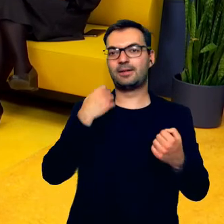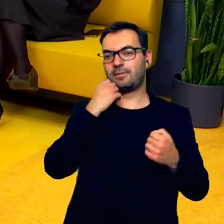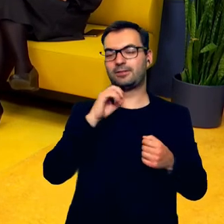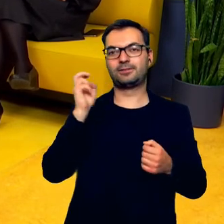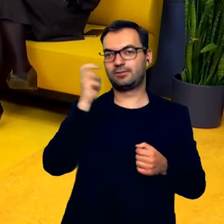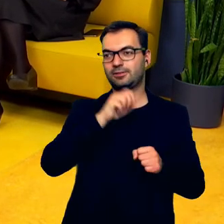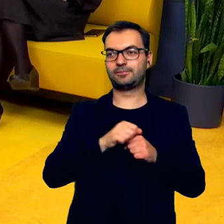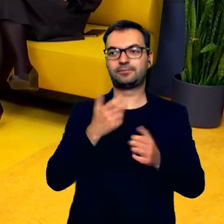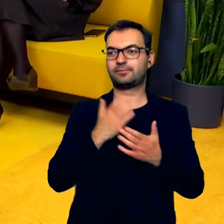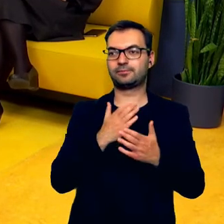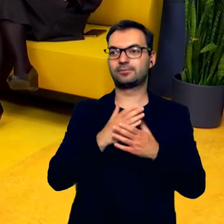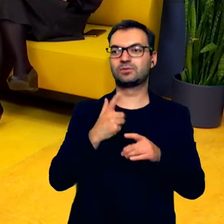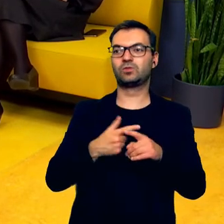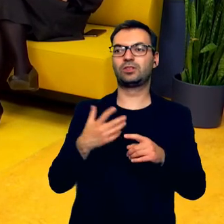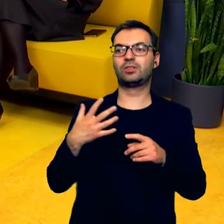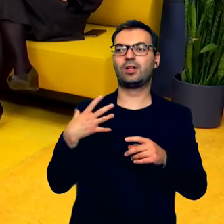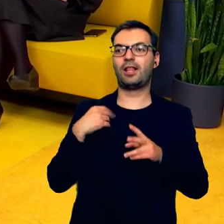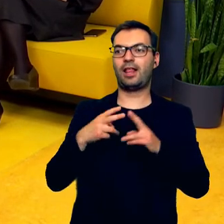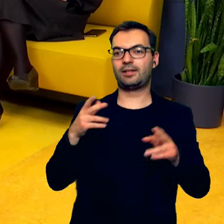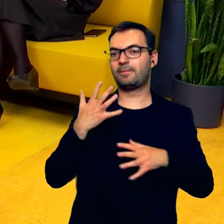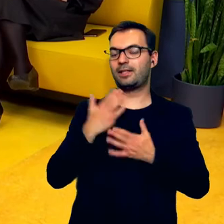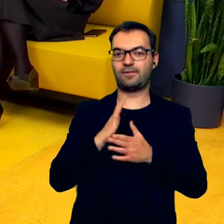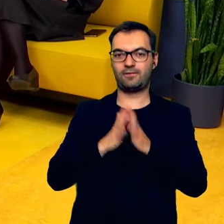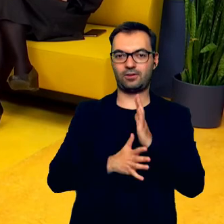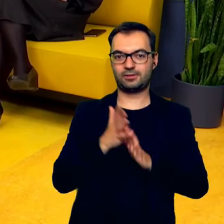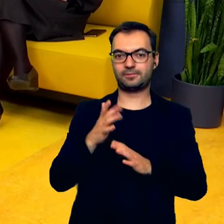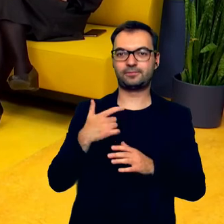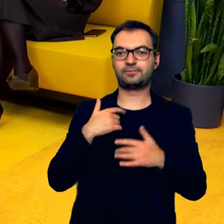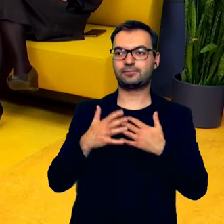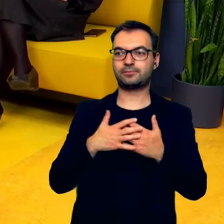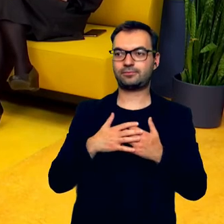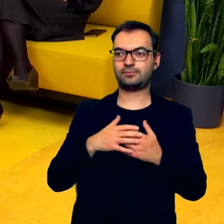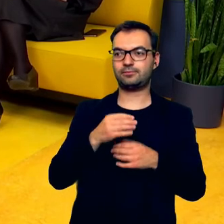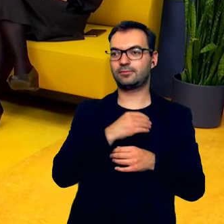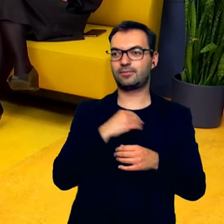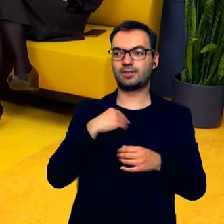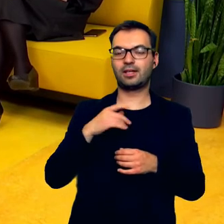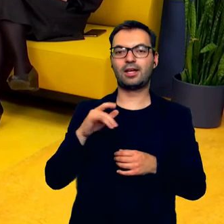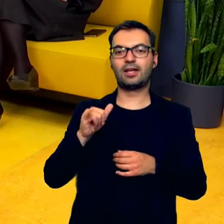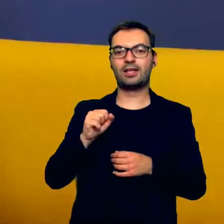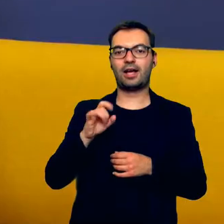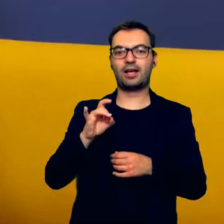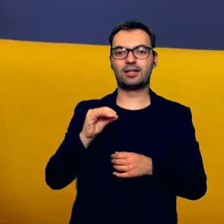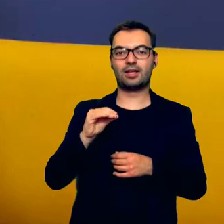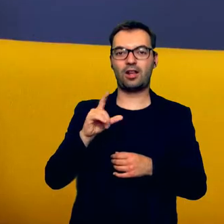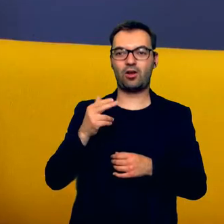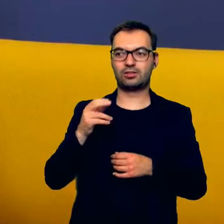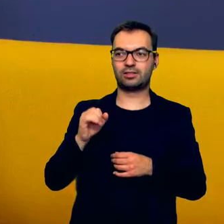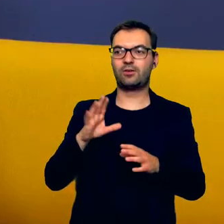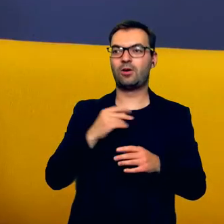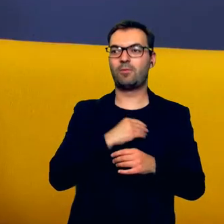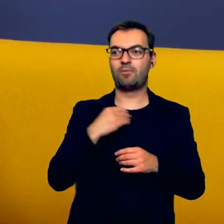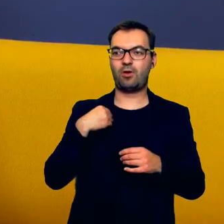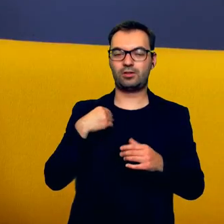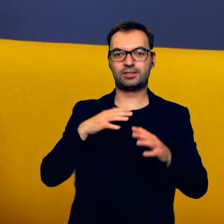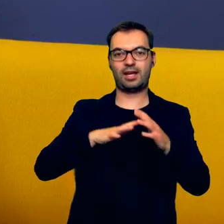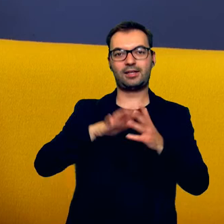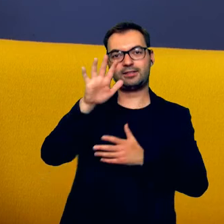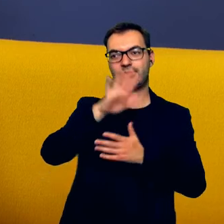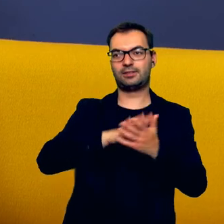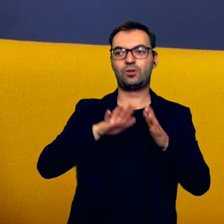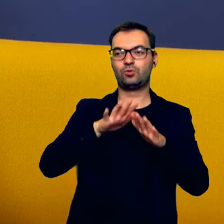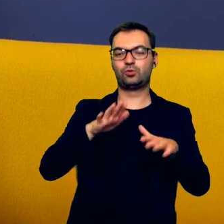niezwykle zafascynowany nie tylko dwudziestoleciem międzywojennym, ale niezwykle bliska mi jest idea Polski jagiellońskiej, Polski obejmującej bardzo